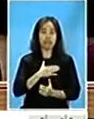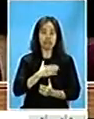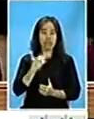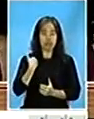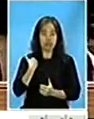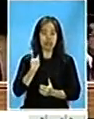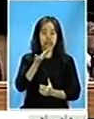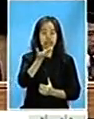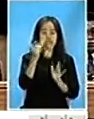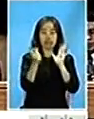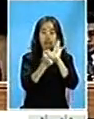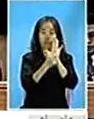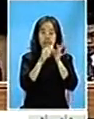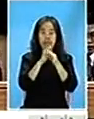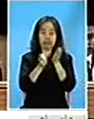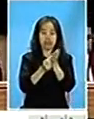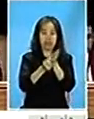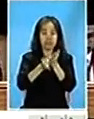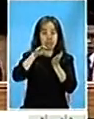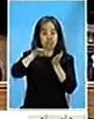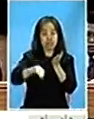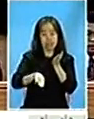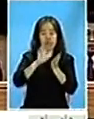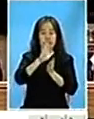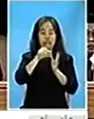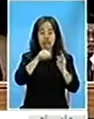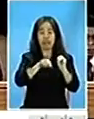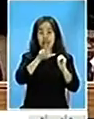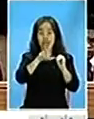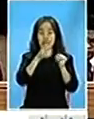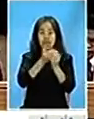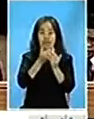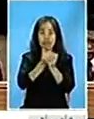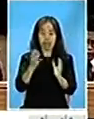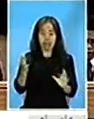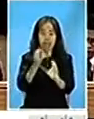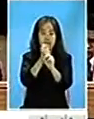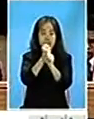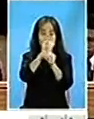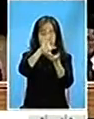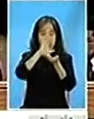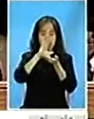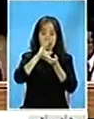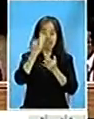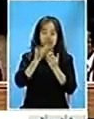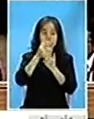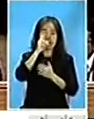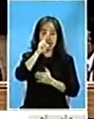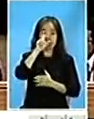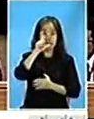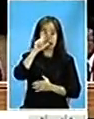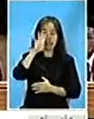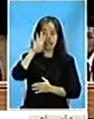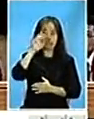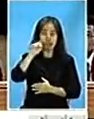งวนความเห็นปรับลดงบประมาณในมาตราที่3นะคะในยอดวงเงินรวมที่รัฐบาลได้เสนอมา 2,400,000 ล้านล้านบาทนะ